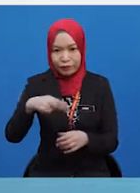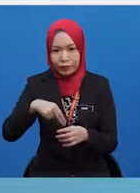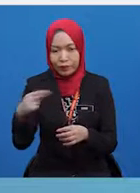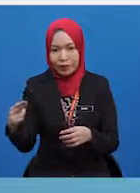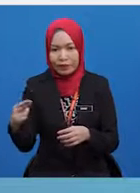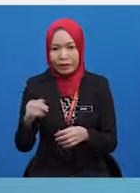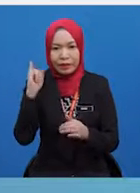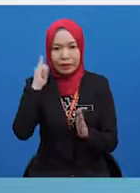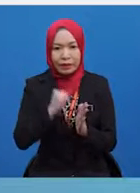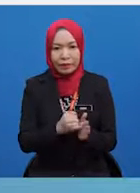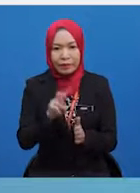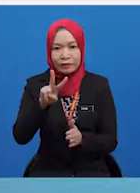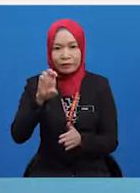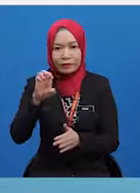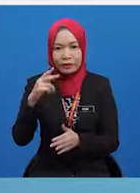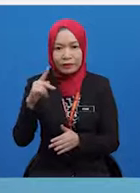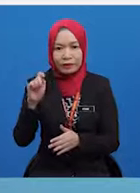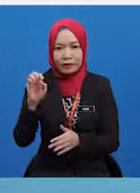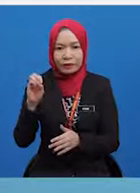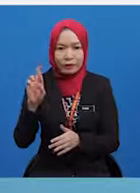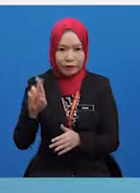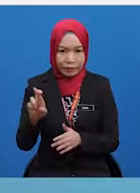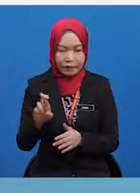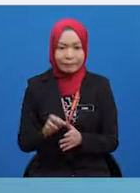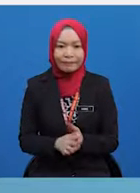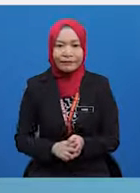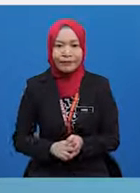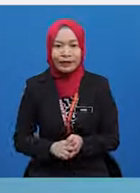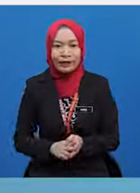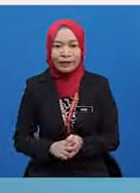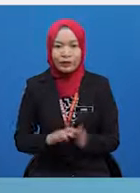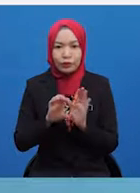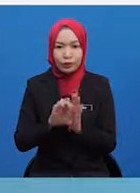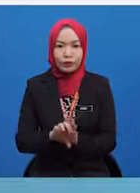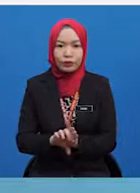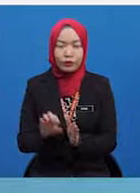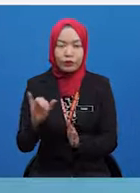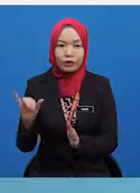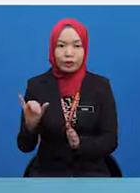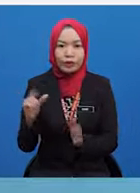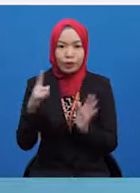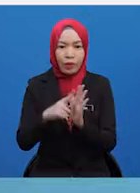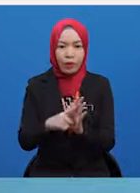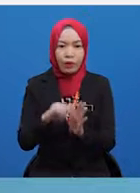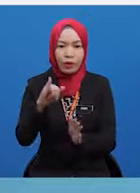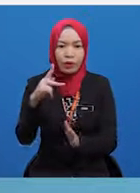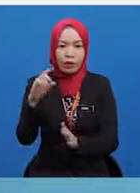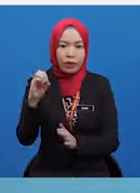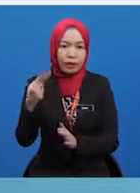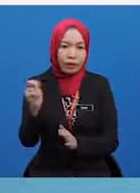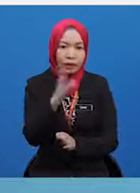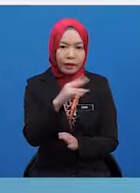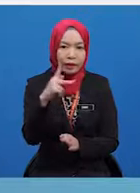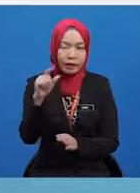menghasilkan image vector seperti logo, icon, kartun